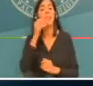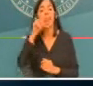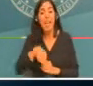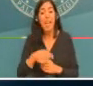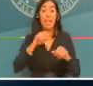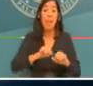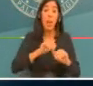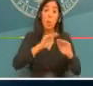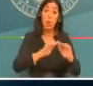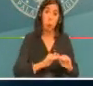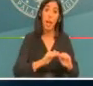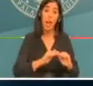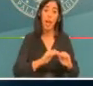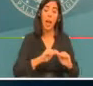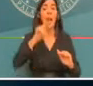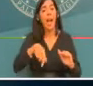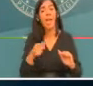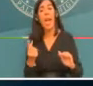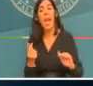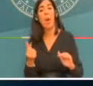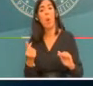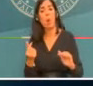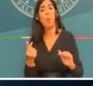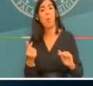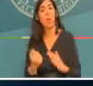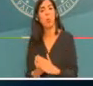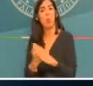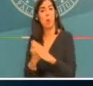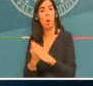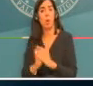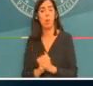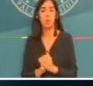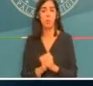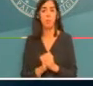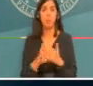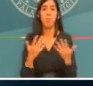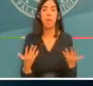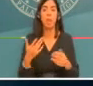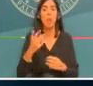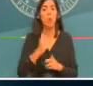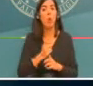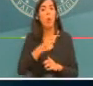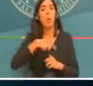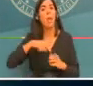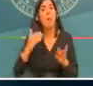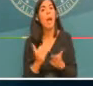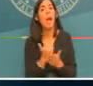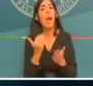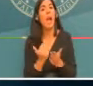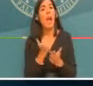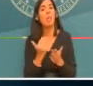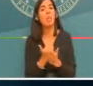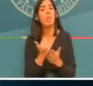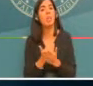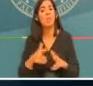ritrovarci nella condizione di dover scegliere tra l'una o l'altra dobbiamo fare il possibile per proteggere